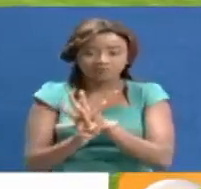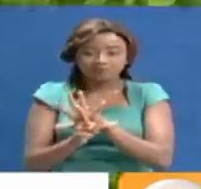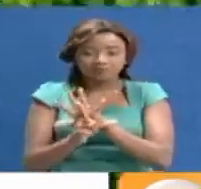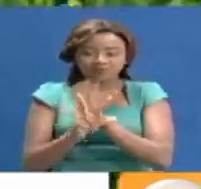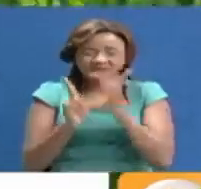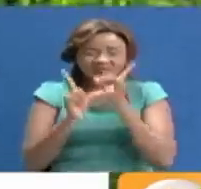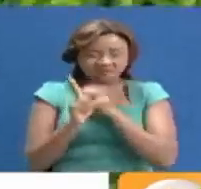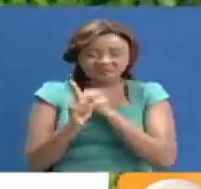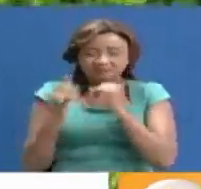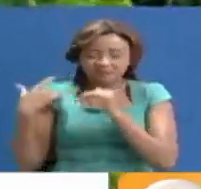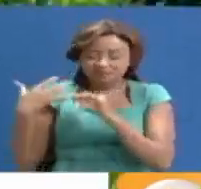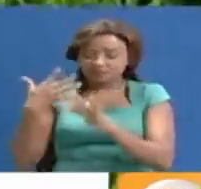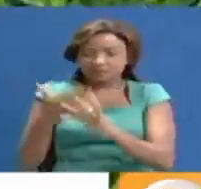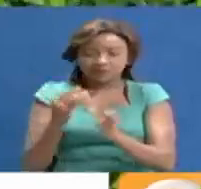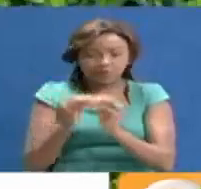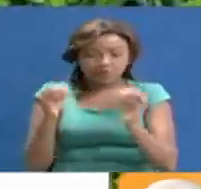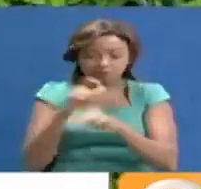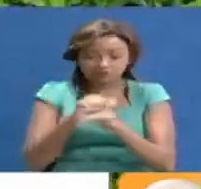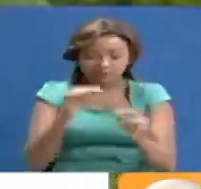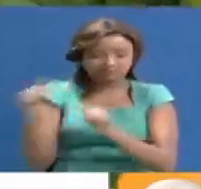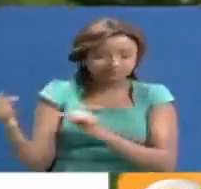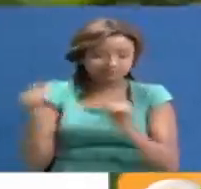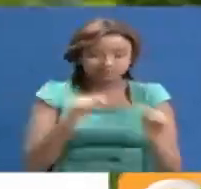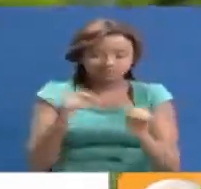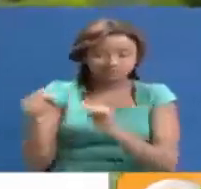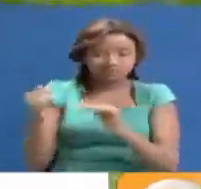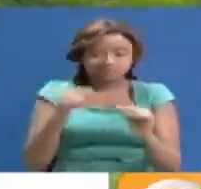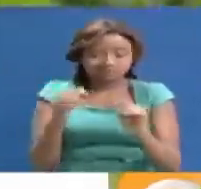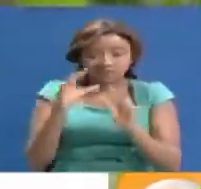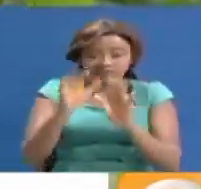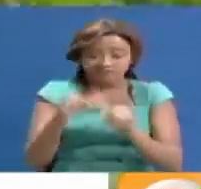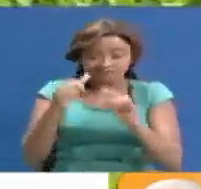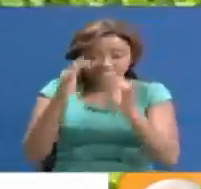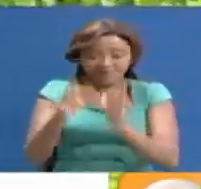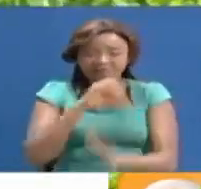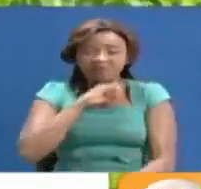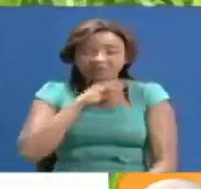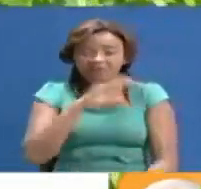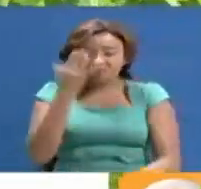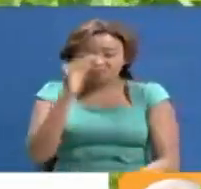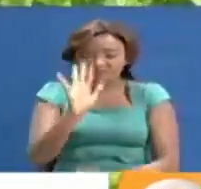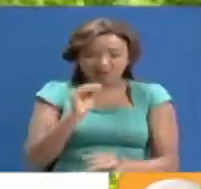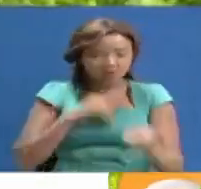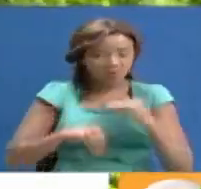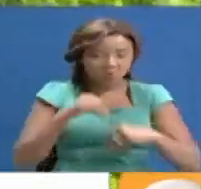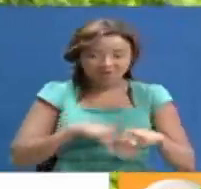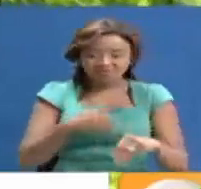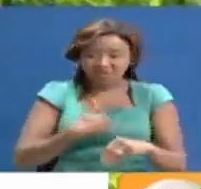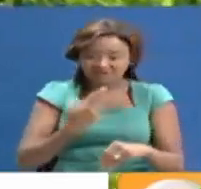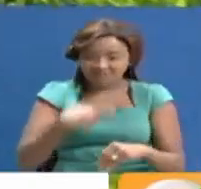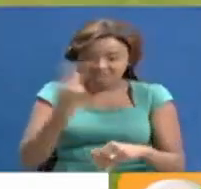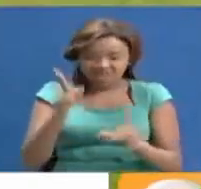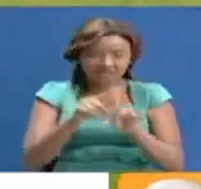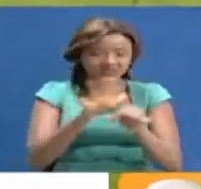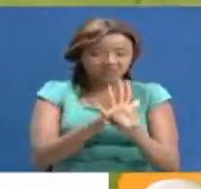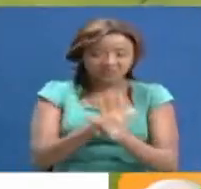Imekua ni mvutano kwa muda sasa katika sekta ya majani chai. Wakulima wakilalamekia visa vya ufisari pamoja na unyanya paa kwenye